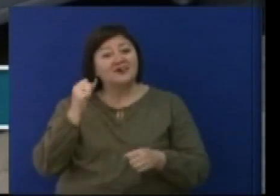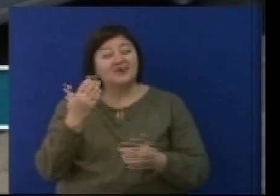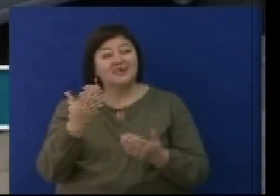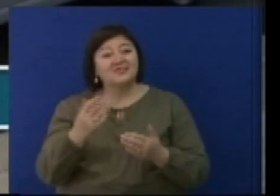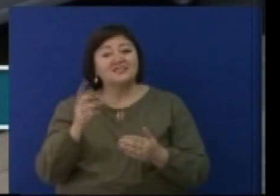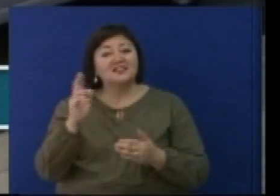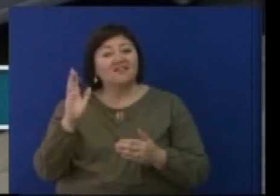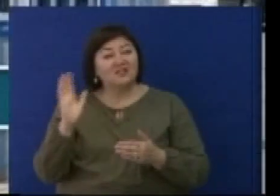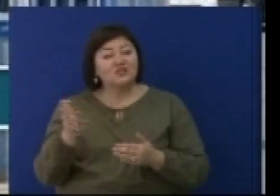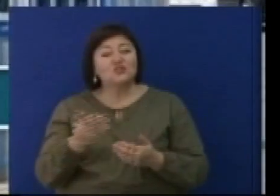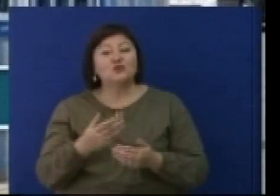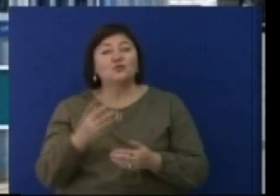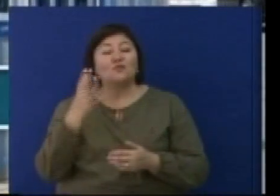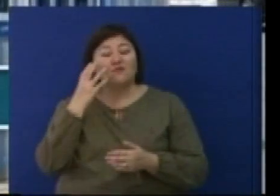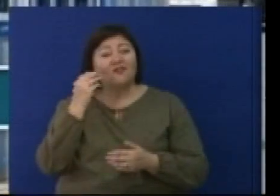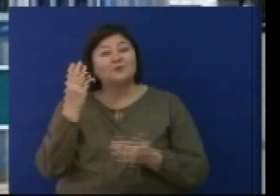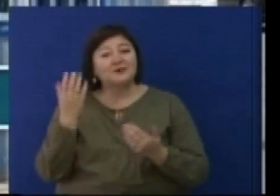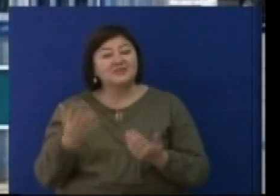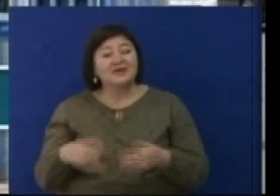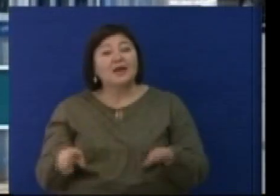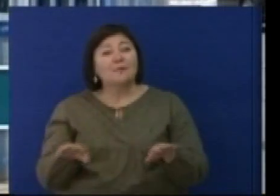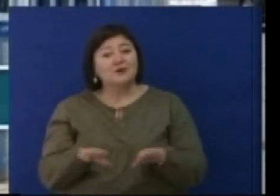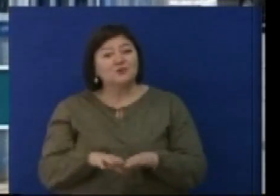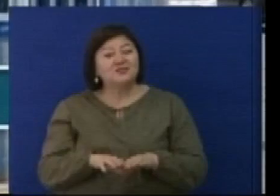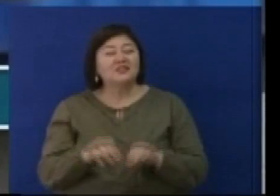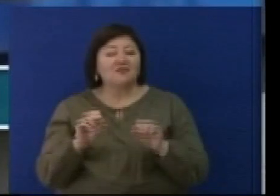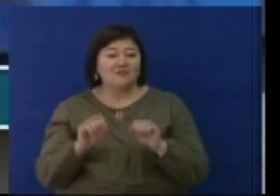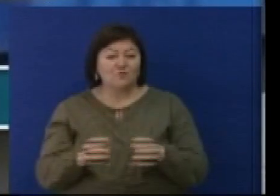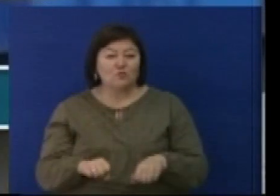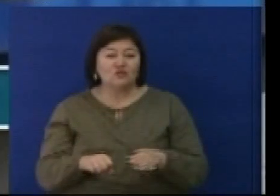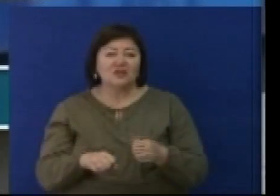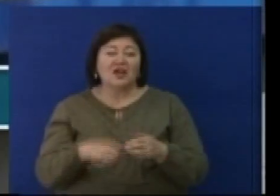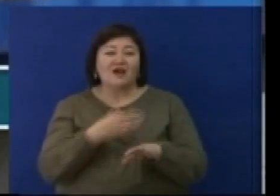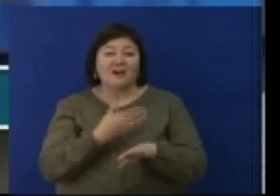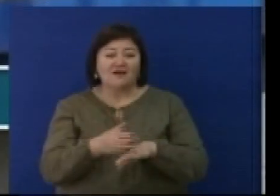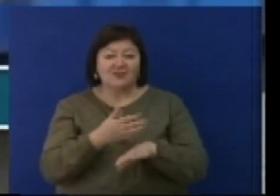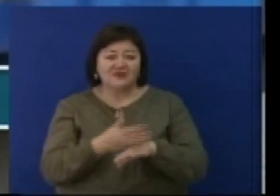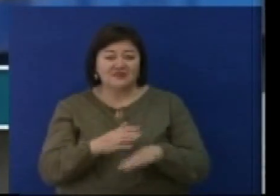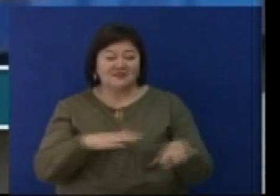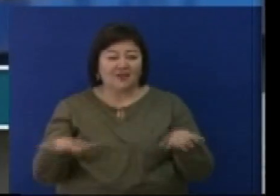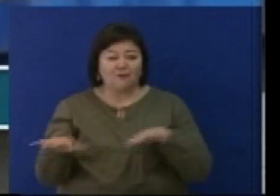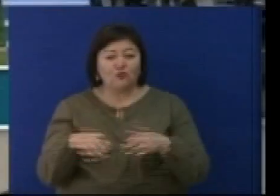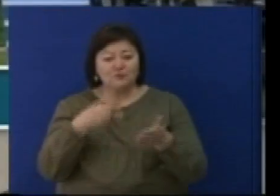дилерінің байланыс ақпаратын ravon.kz сайтындағы дилерлік желі бөлімінен көруге болады.